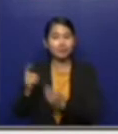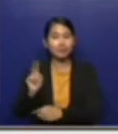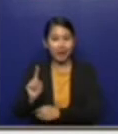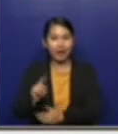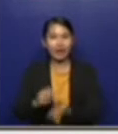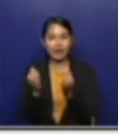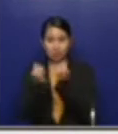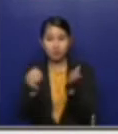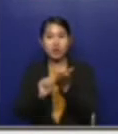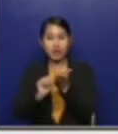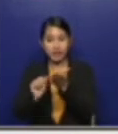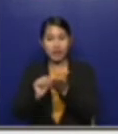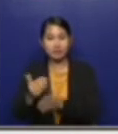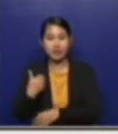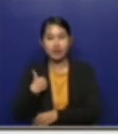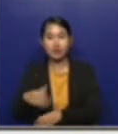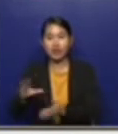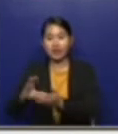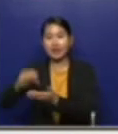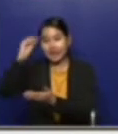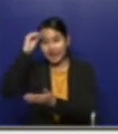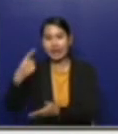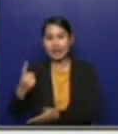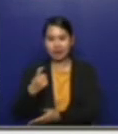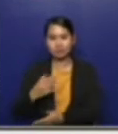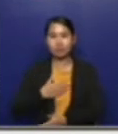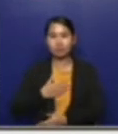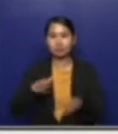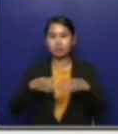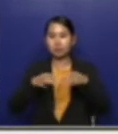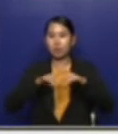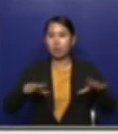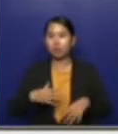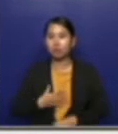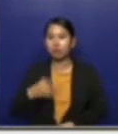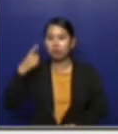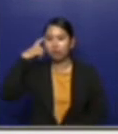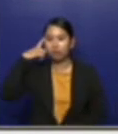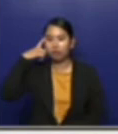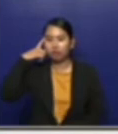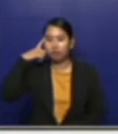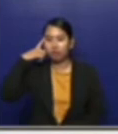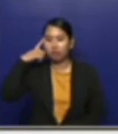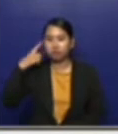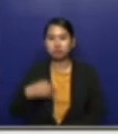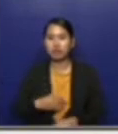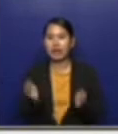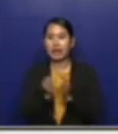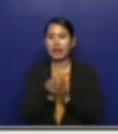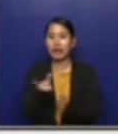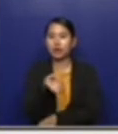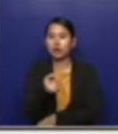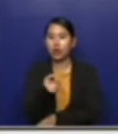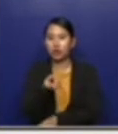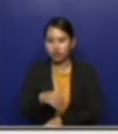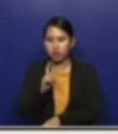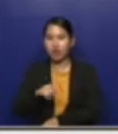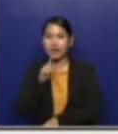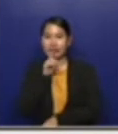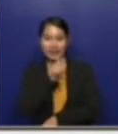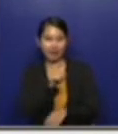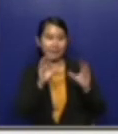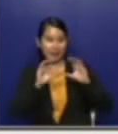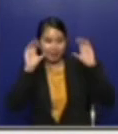ฐธรรมนูญไหมสมมตินักศึกษาถามผมฝ่ายค้านไม่มีปัญญาตอบเสียงน้อยผมต้องถามสสรัฐบาล